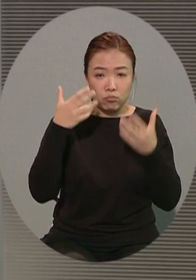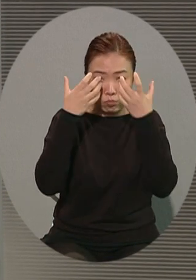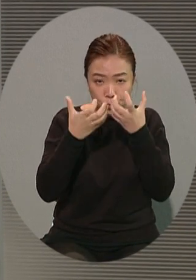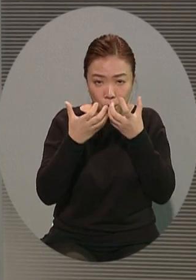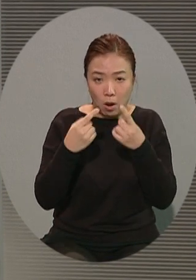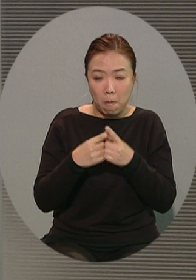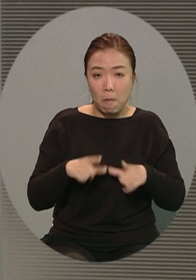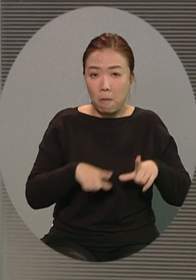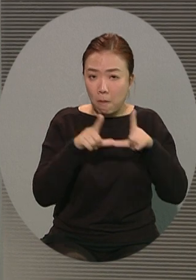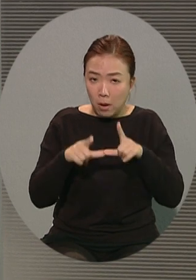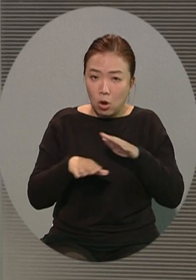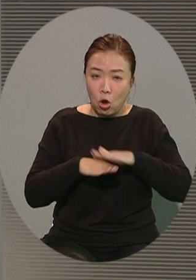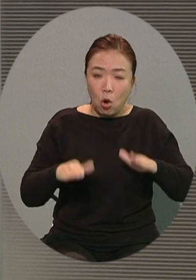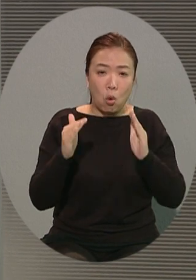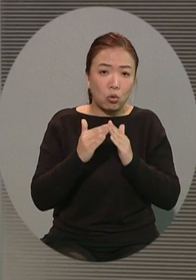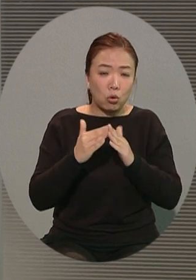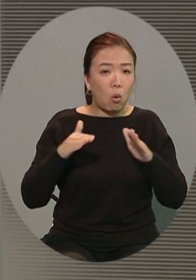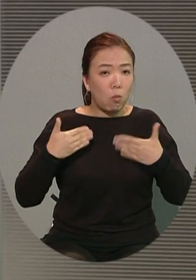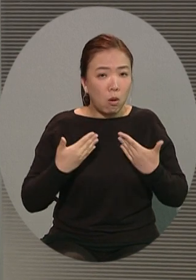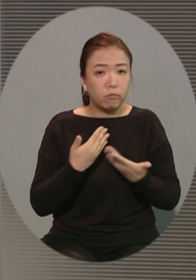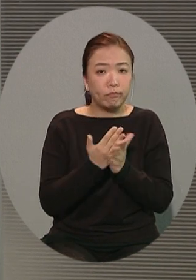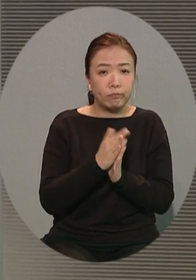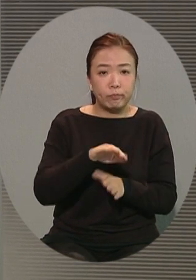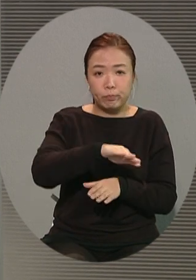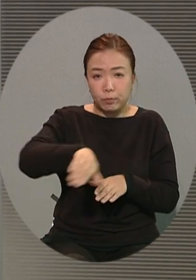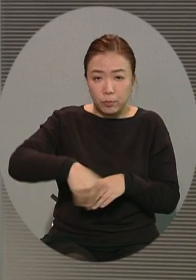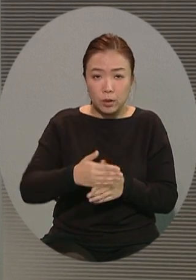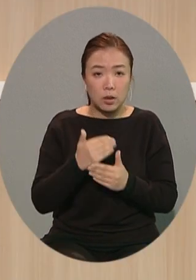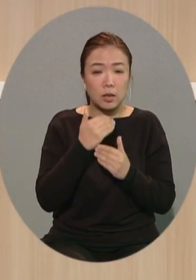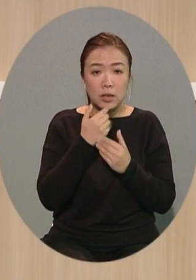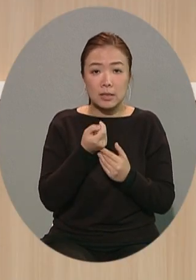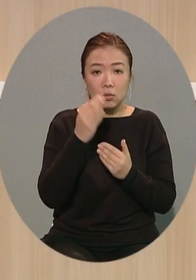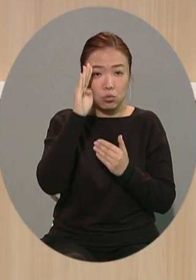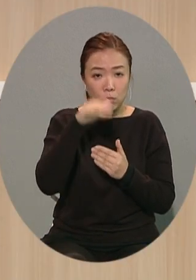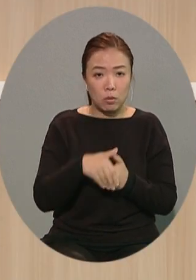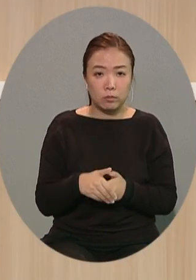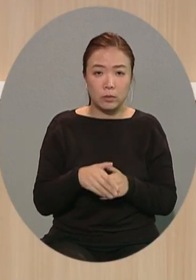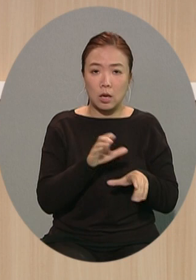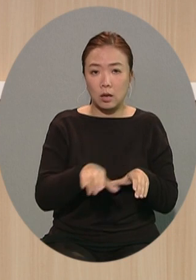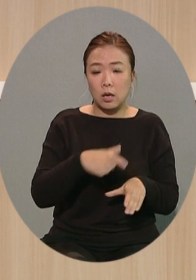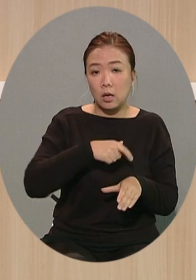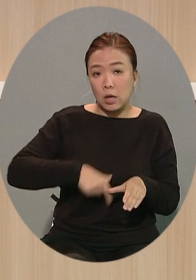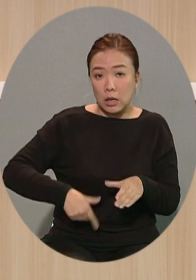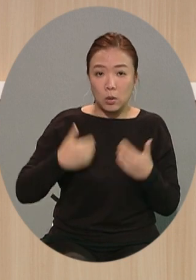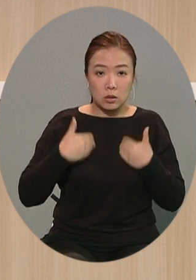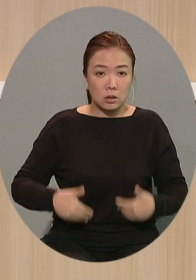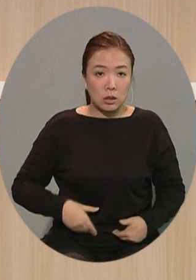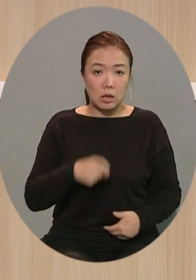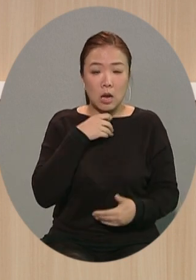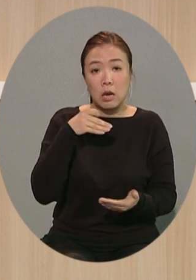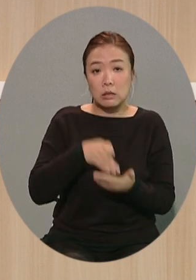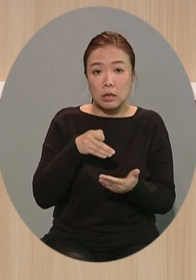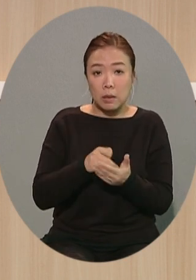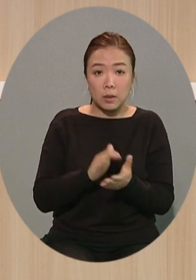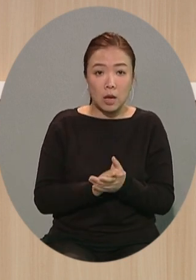视翻我哋安居乐业嘅一个小愿望呢？ 其實區議員有資格去參選呢個選委選特首